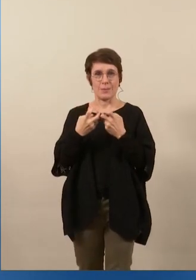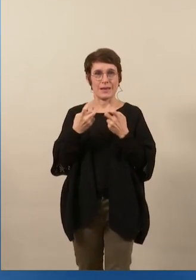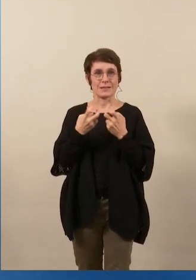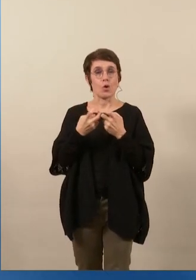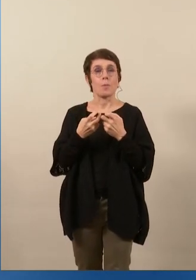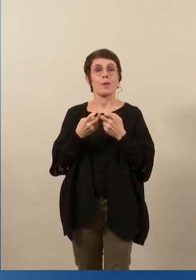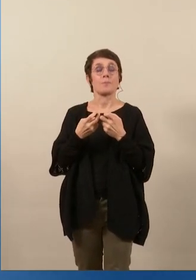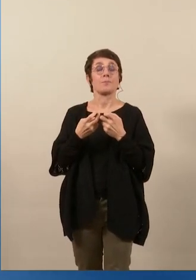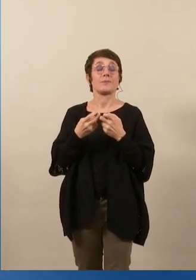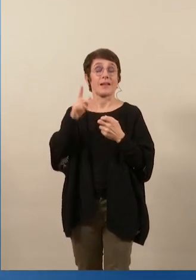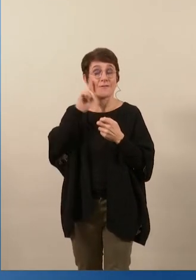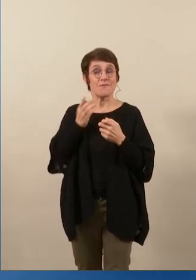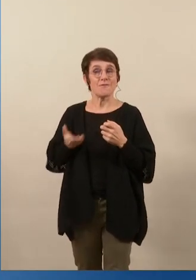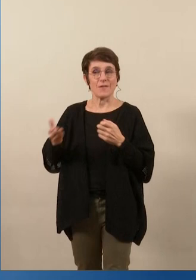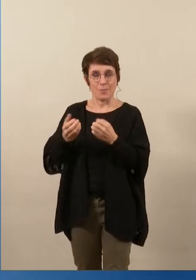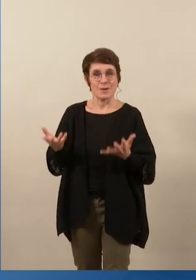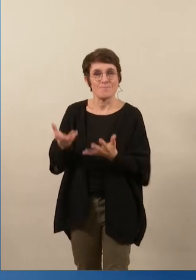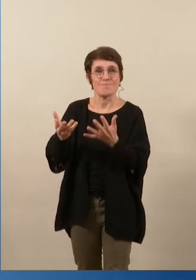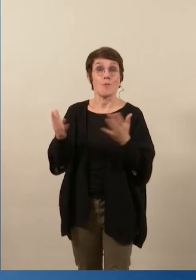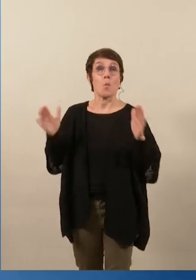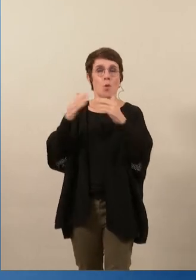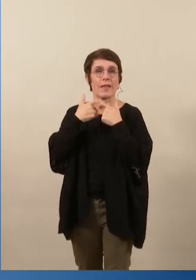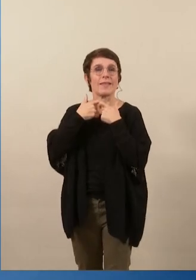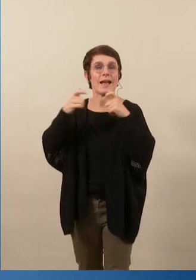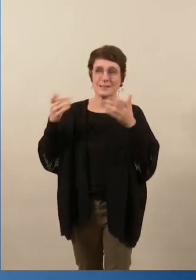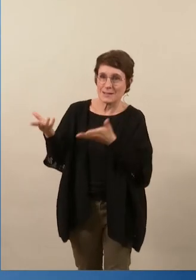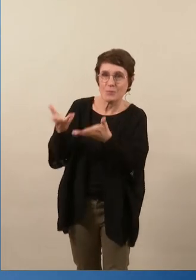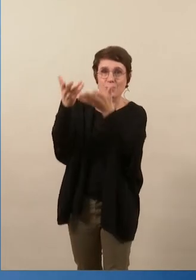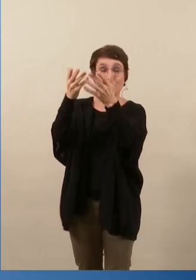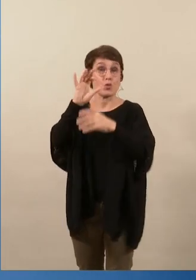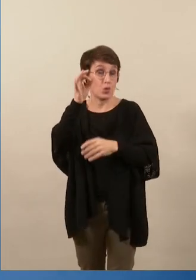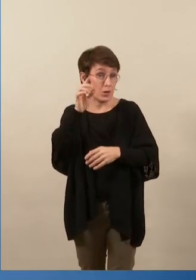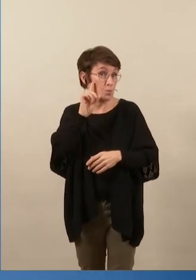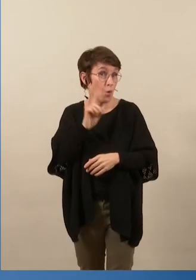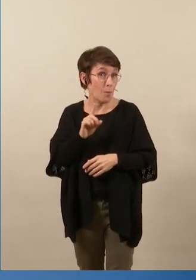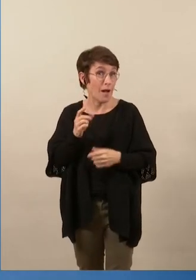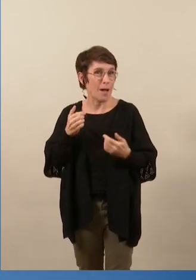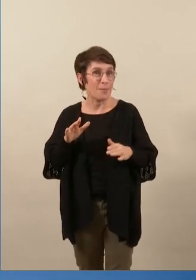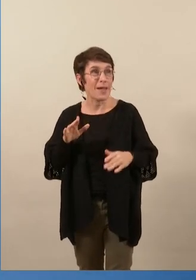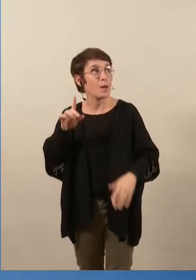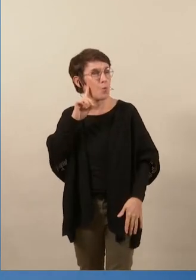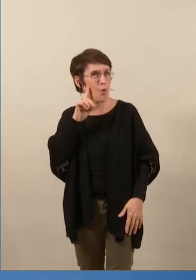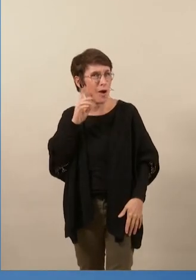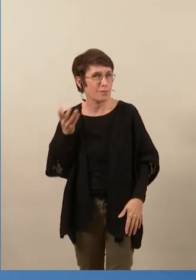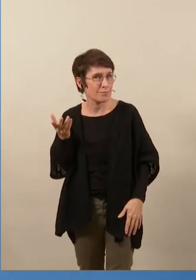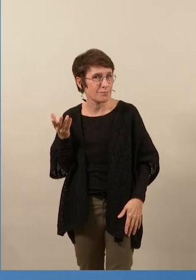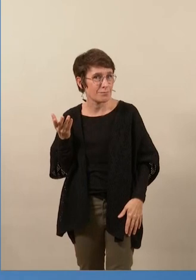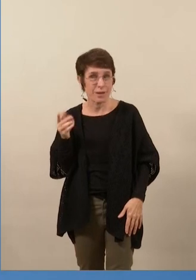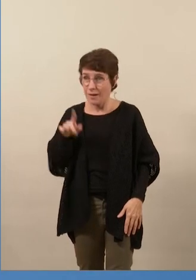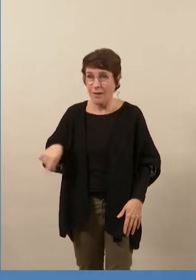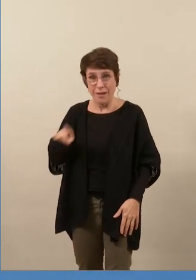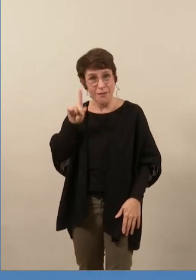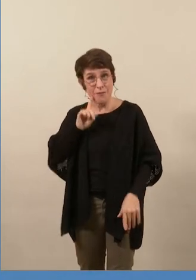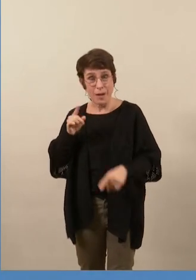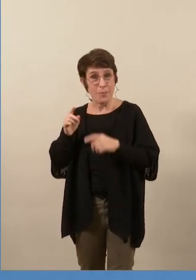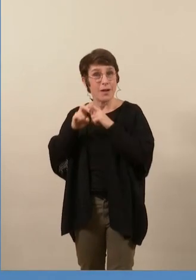montagne oui pourquoi pas mais pourquoi aussi les femmes sont-elles moins propices à aller en montagne que les